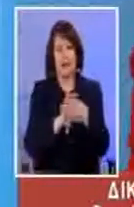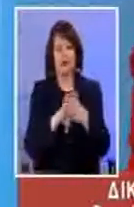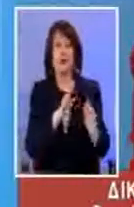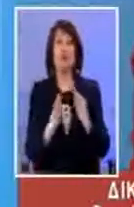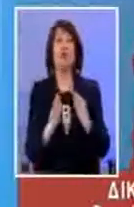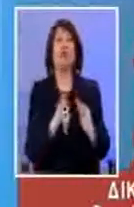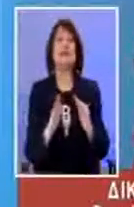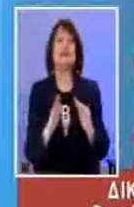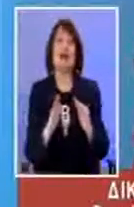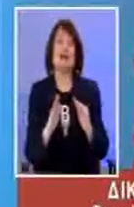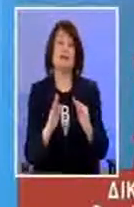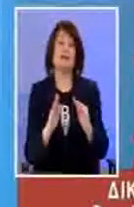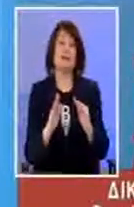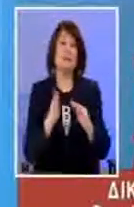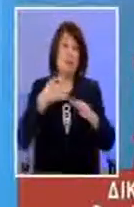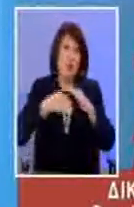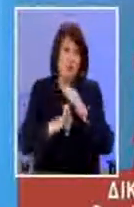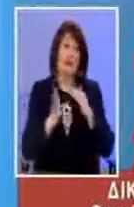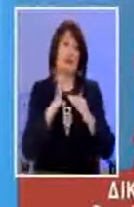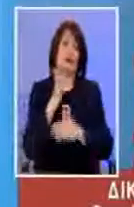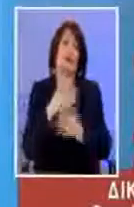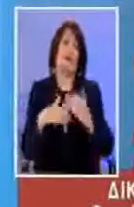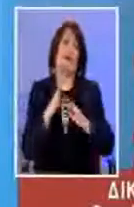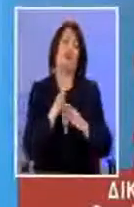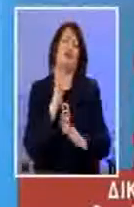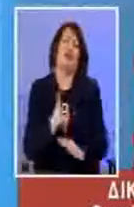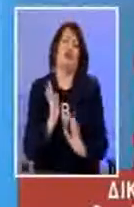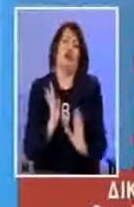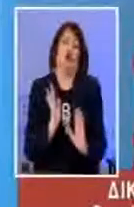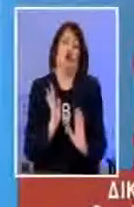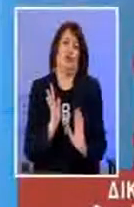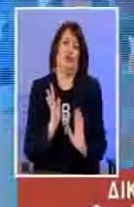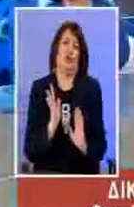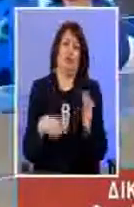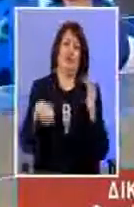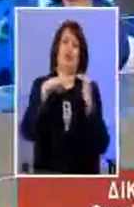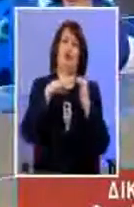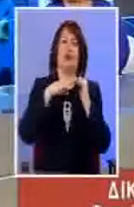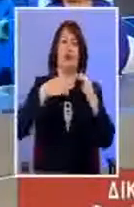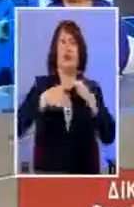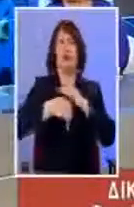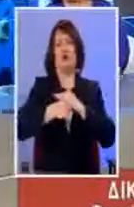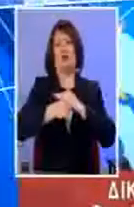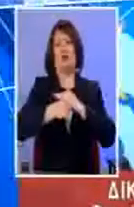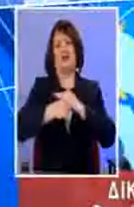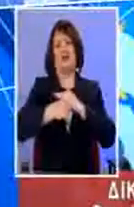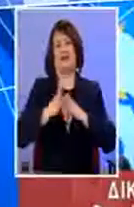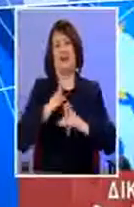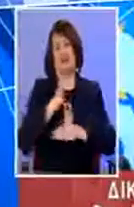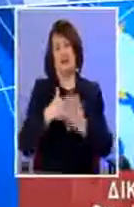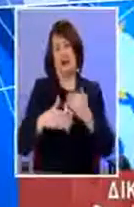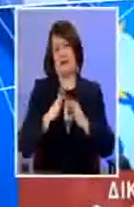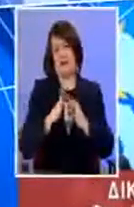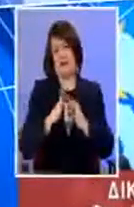διασφαλίσει την όσο το δυνατόν με πιο ισότιμη πρόσβαση σε όλα των ατόμων με